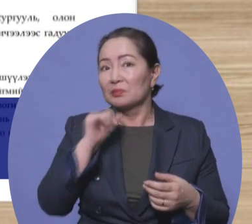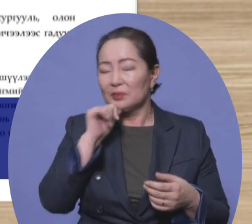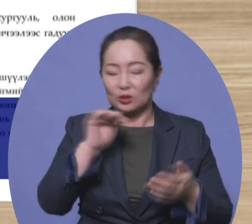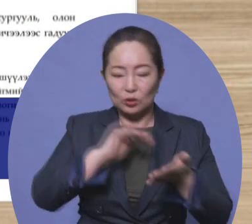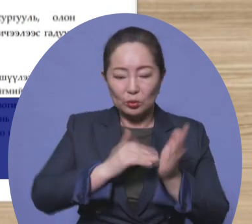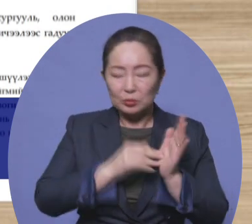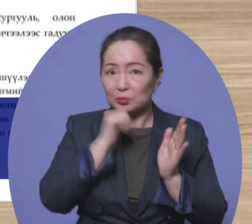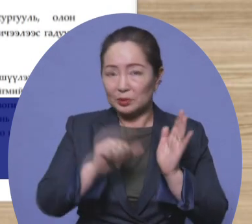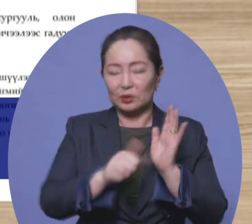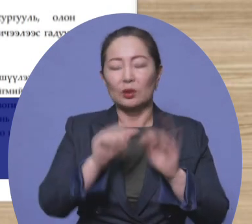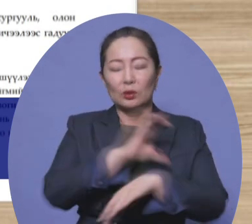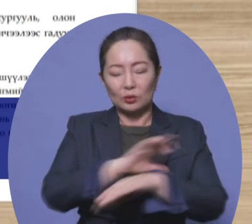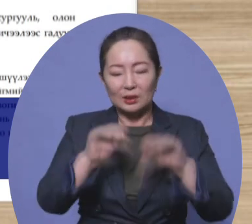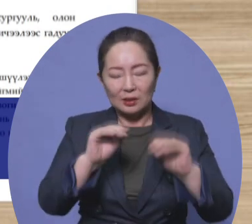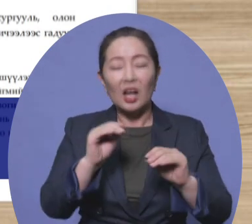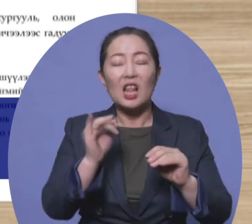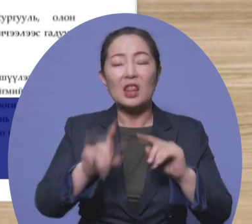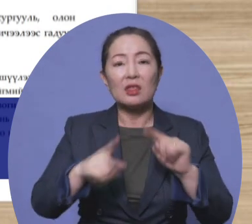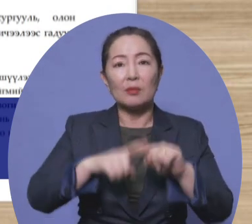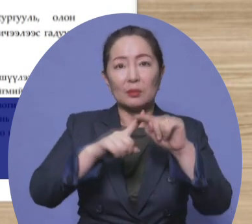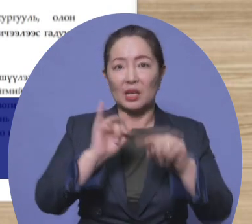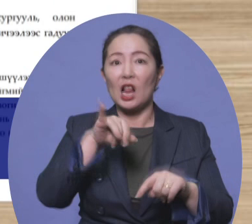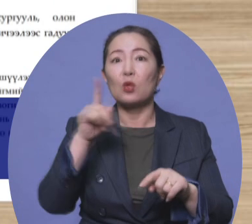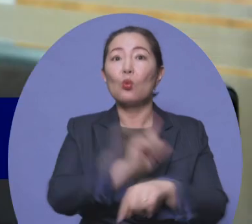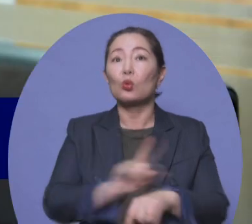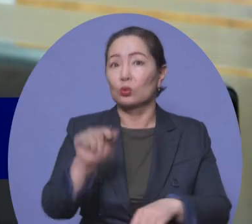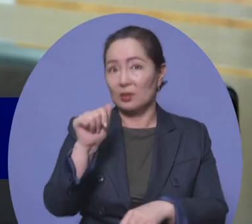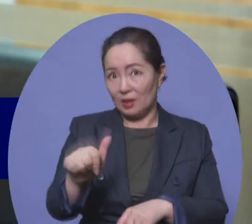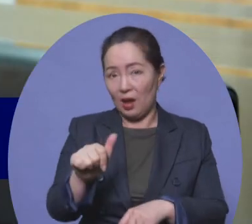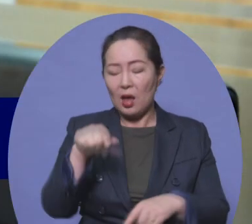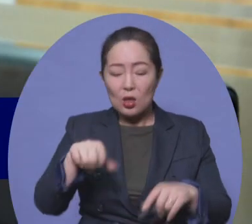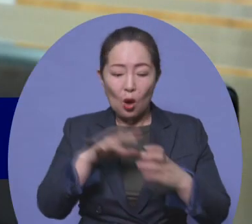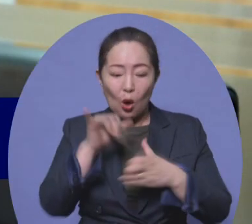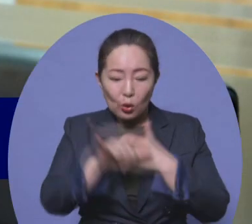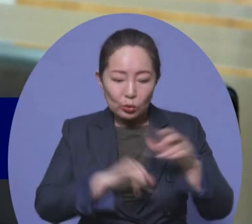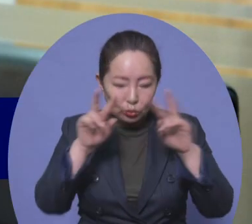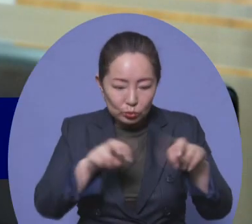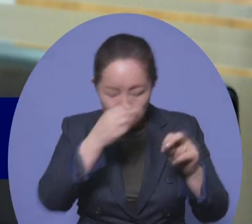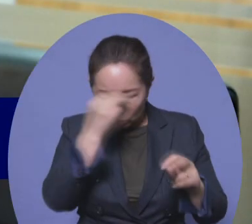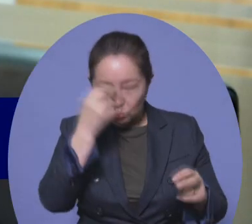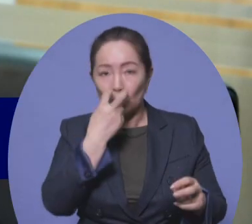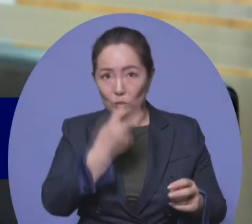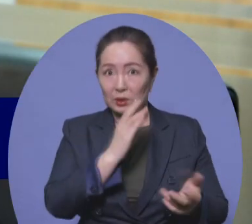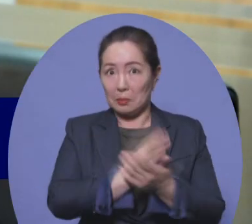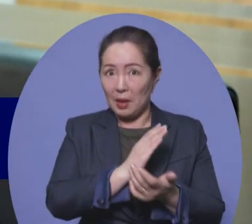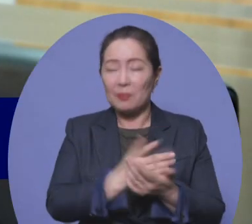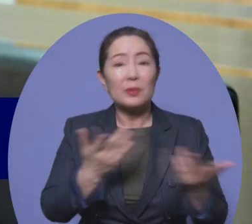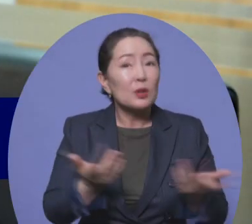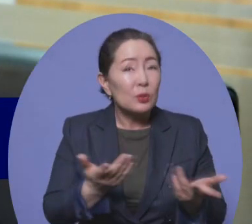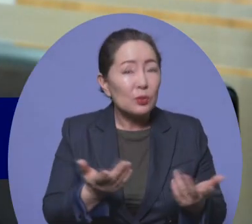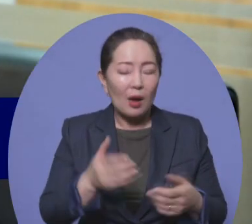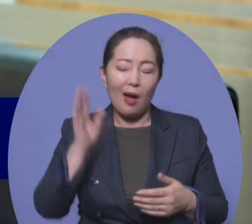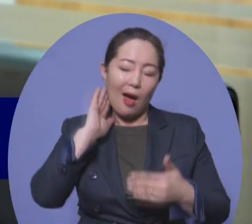төлөвлөгөөт бос юм сургалтуудыг давхар явуулах нь илүү үр дүнтэй. А энэ судалгааг хийхдээ бид нар бас олонсын туршлагуудыг авч үзсэн. Тэгэхээр энэ